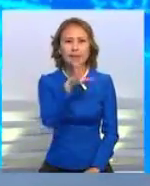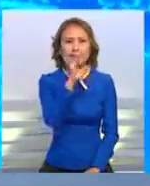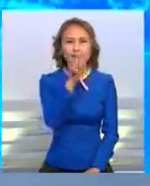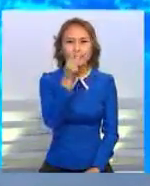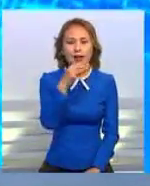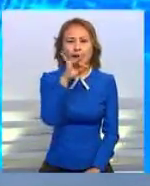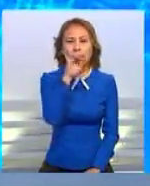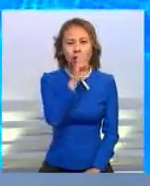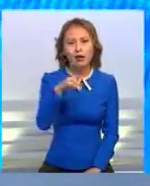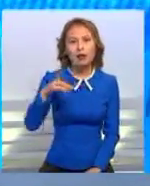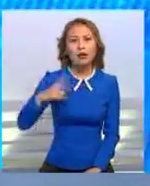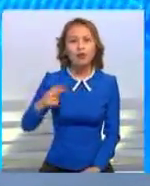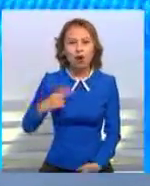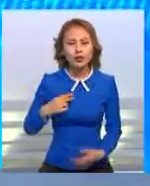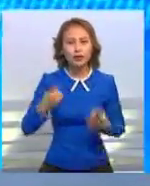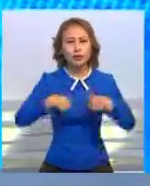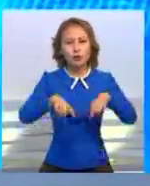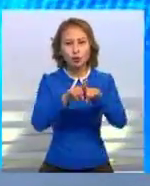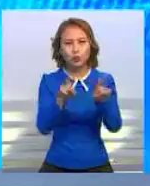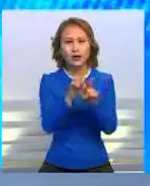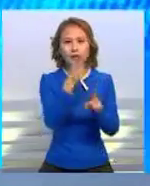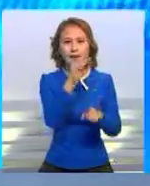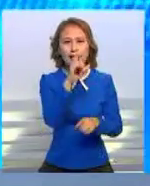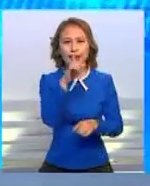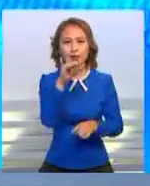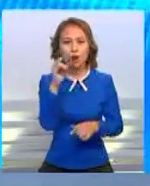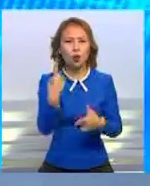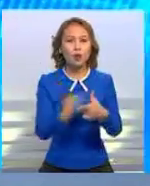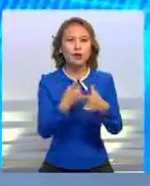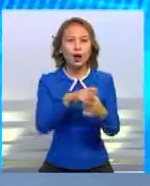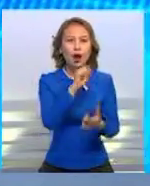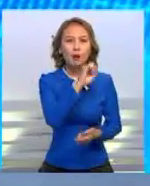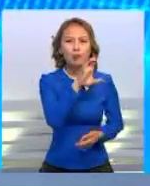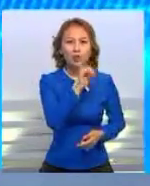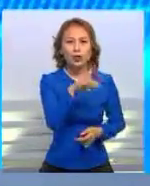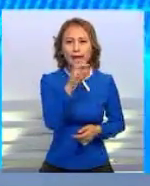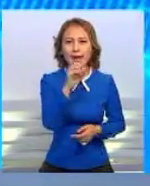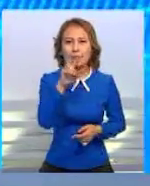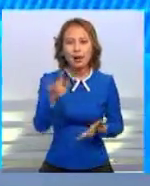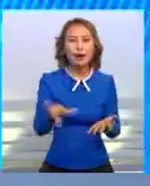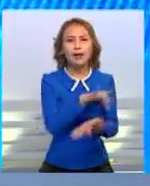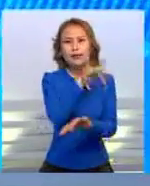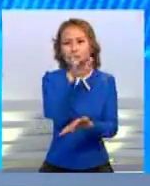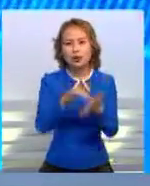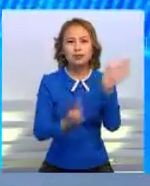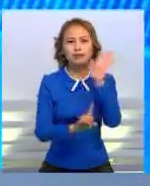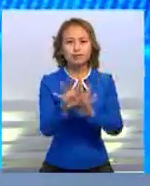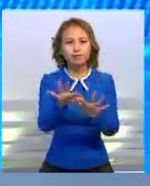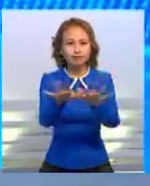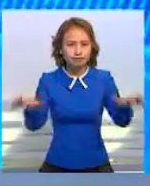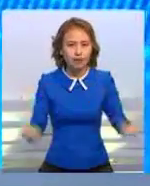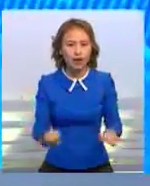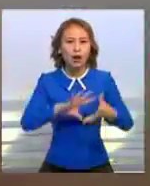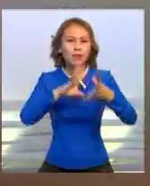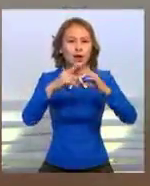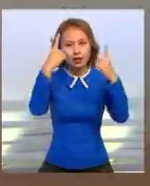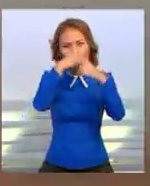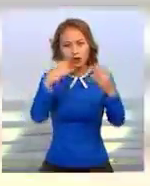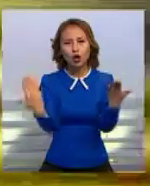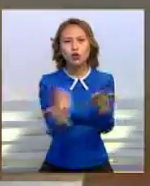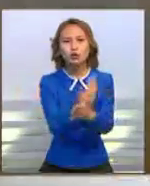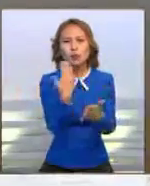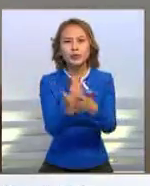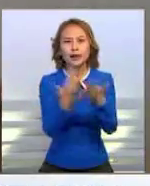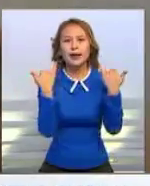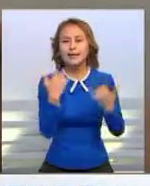Сирияда Ирак пен Левант лаңкестік ұйымының содырлары Дейр-эз-Зор аймағындағы Абу Кемаль қаласын басып алды. Ақпарат құралдарының